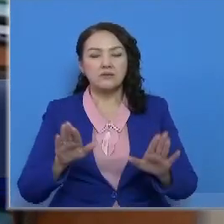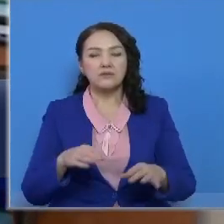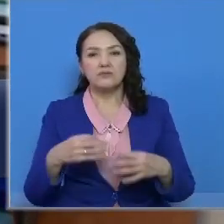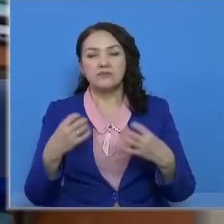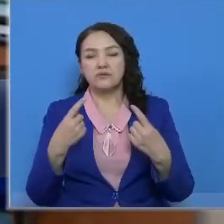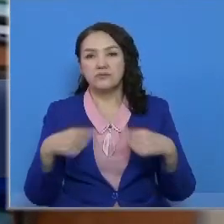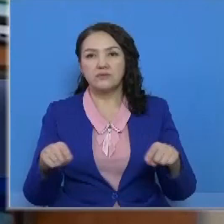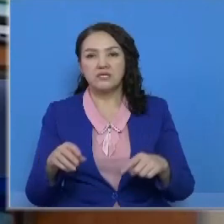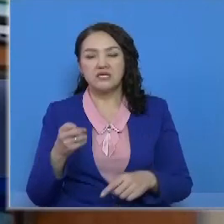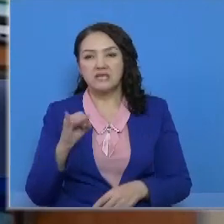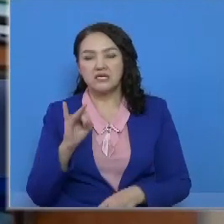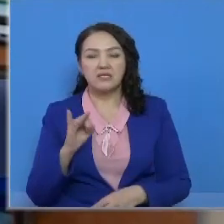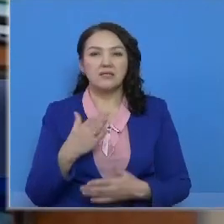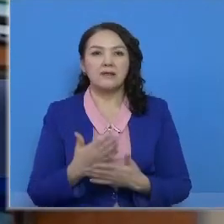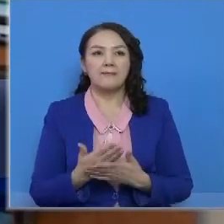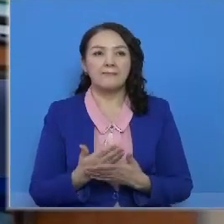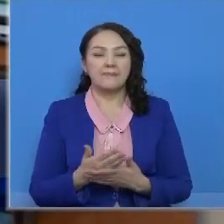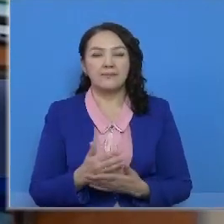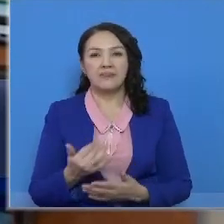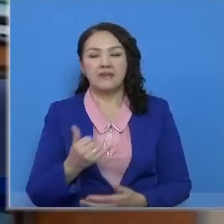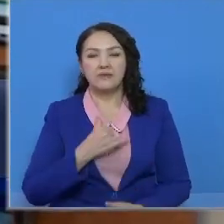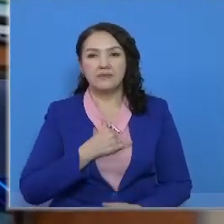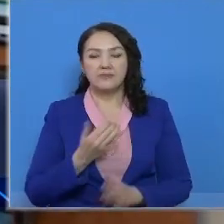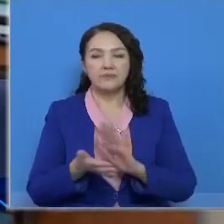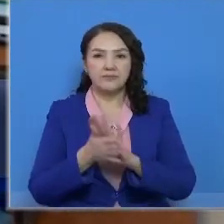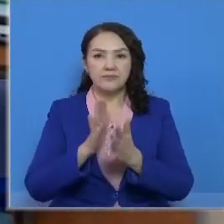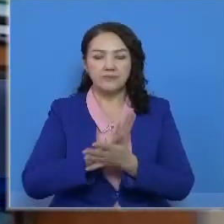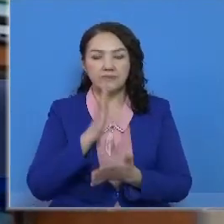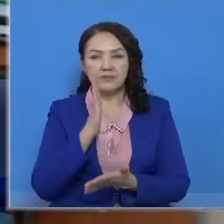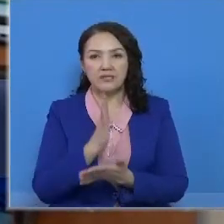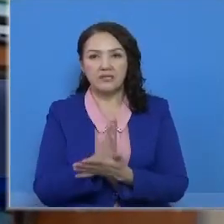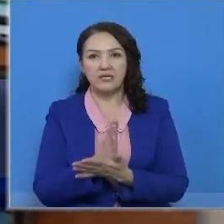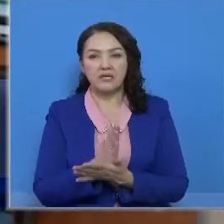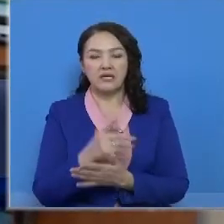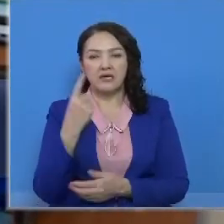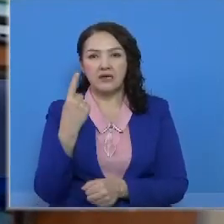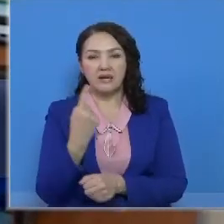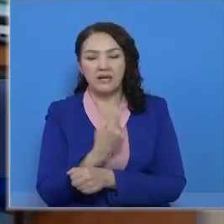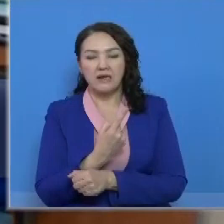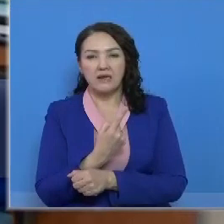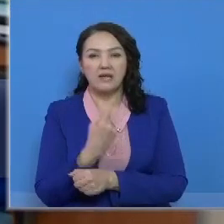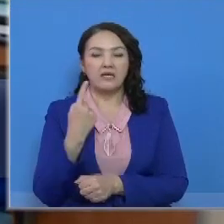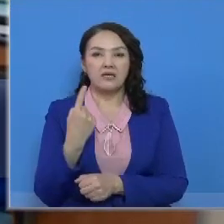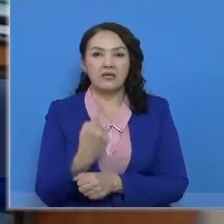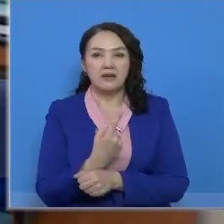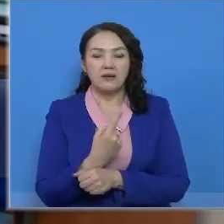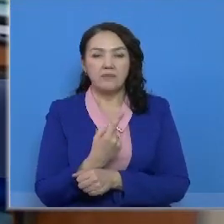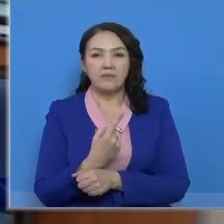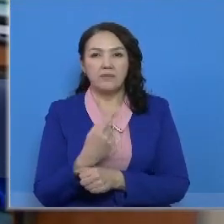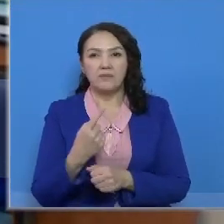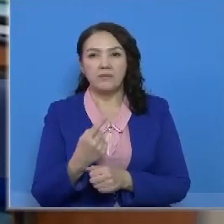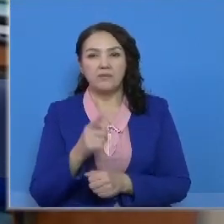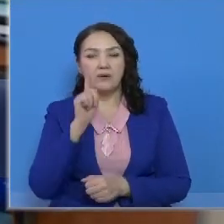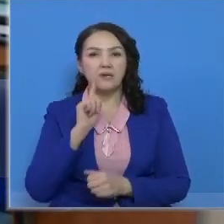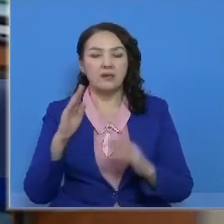кроме ники То есть у нас заключили договор только с одним вот этим единственным пунктом